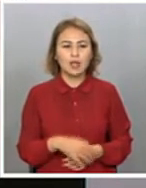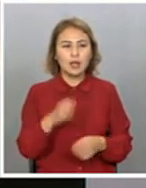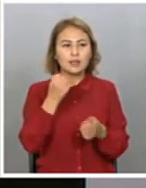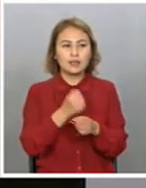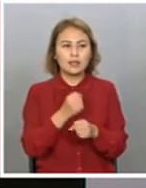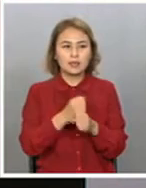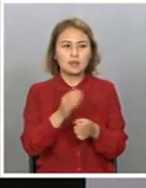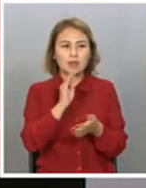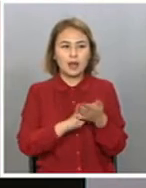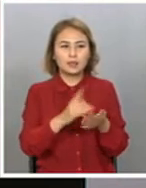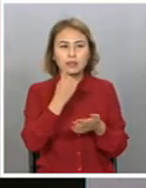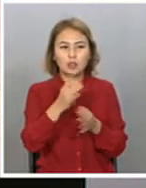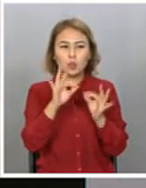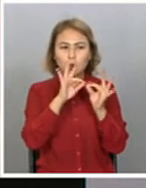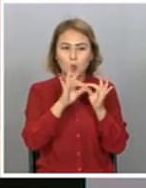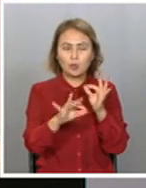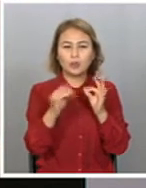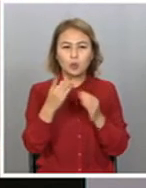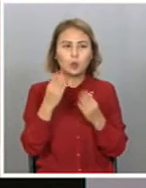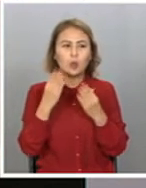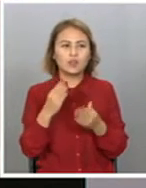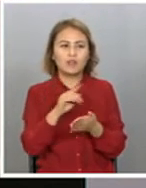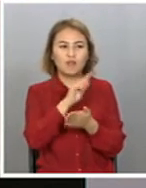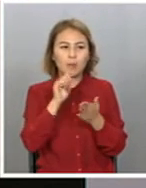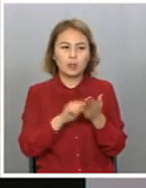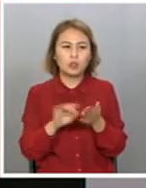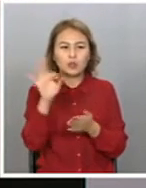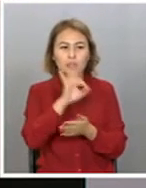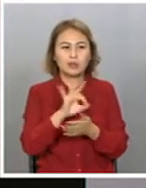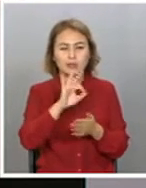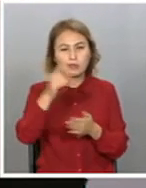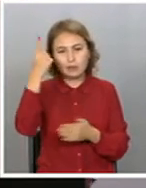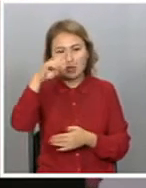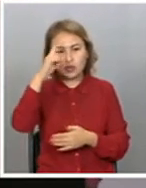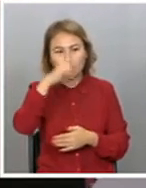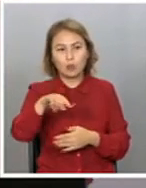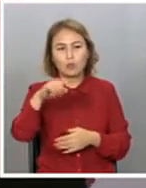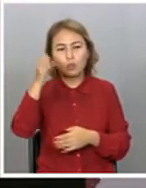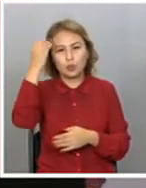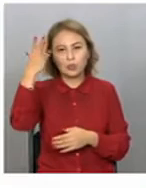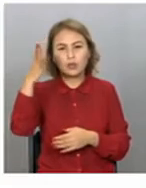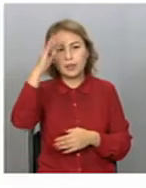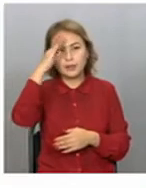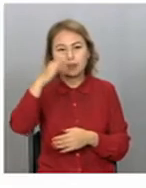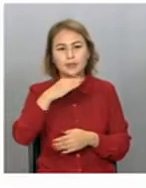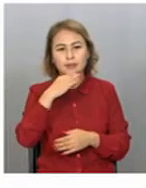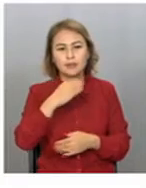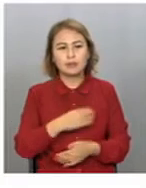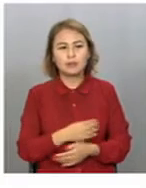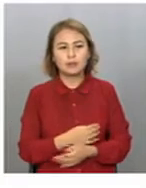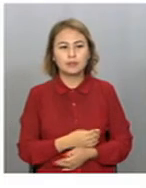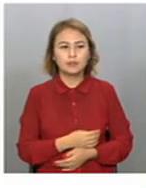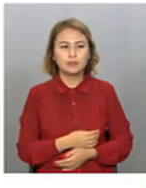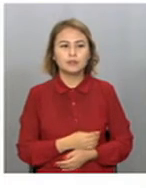Составьте один тонкий и один толстый вопрос к сказке «Мудрый отец».